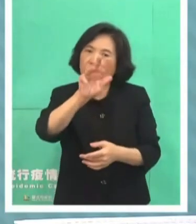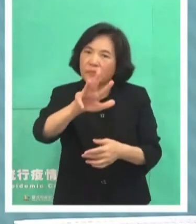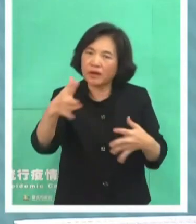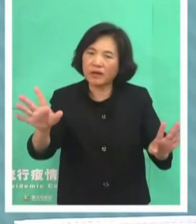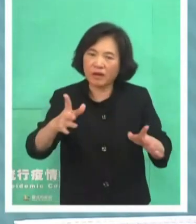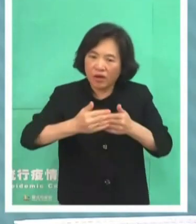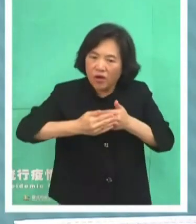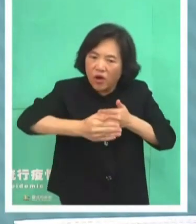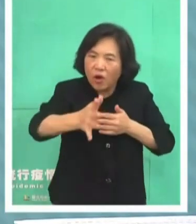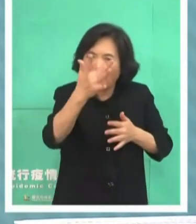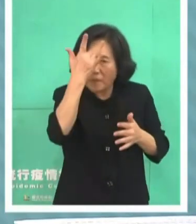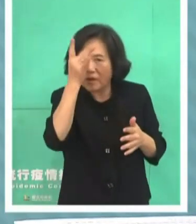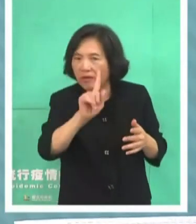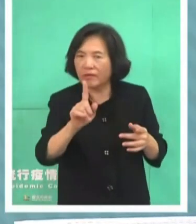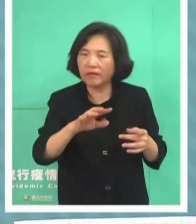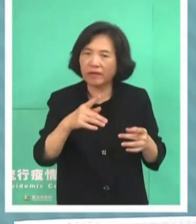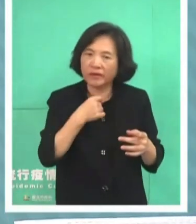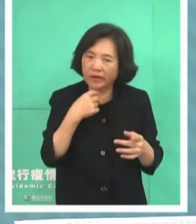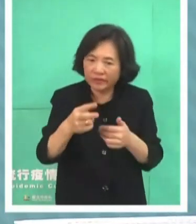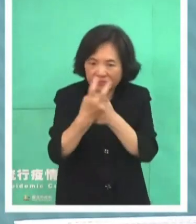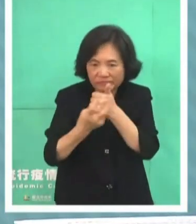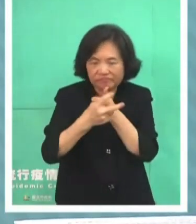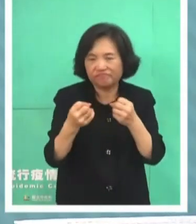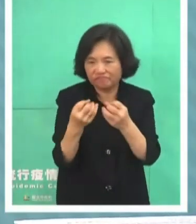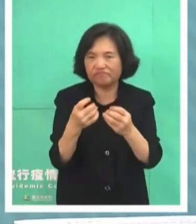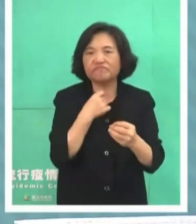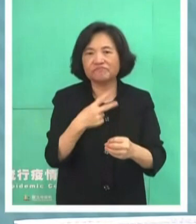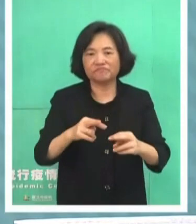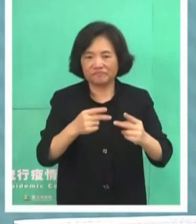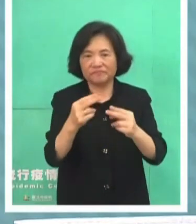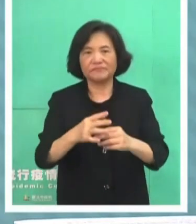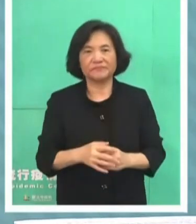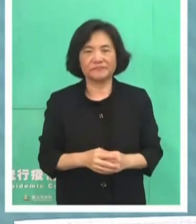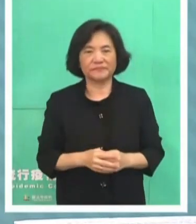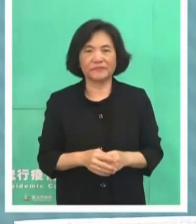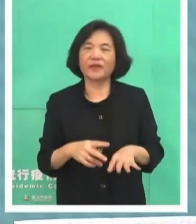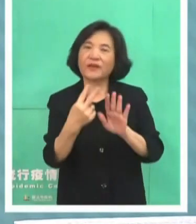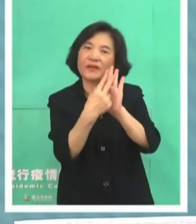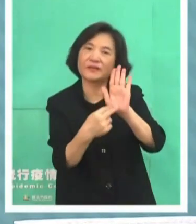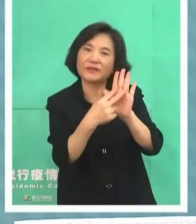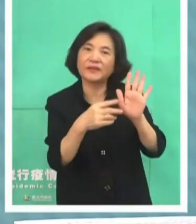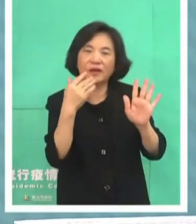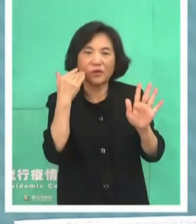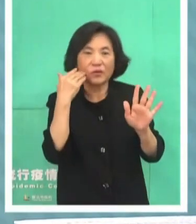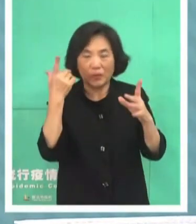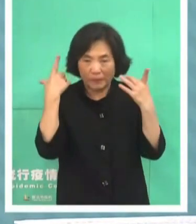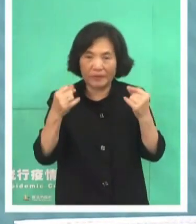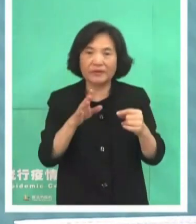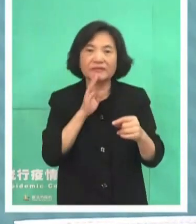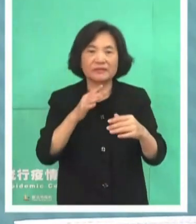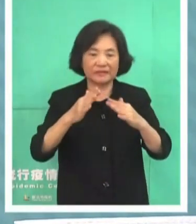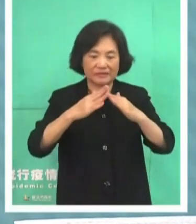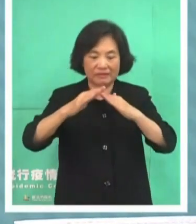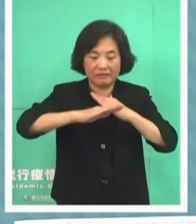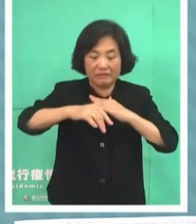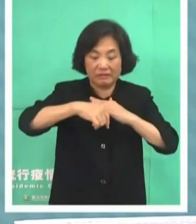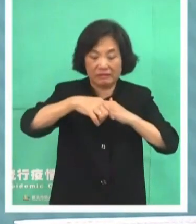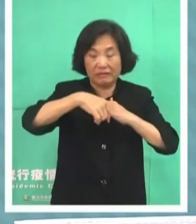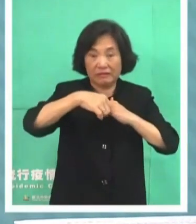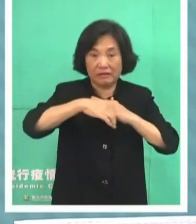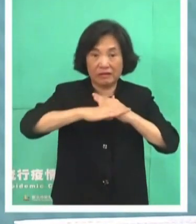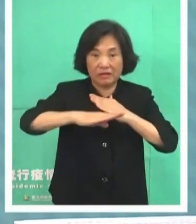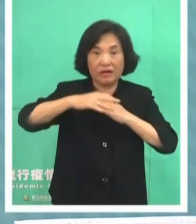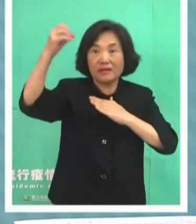过程当中遇到什么问题，要去做回顾。比方说了哦，我们那时候明伦阳台设计太大，